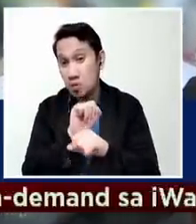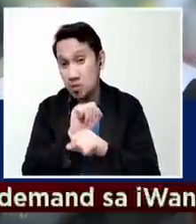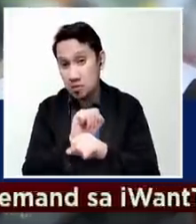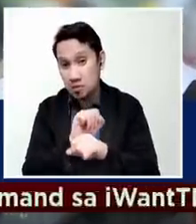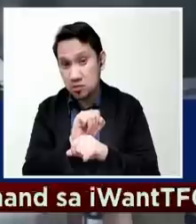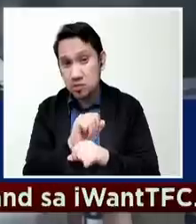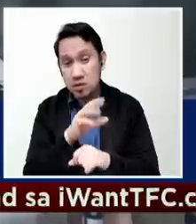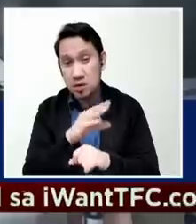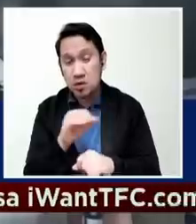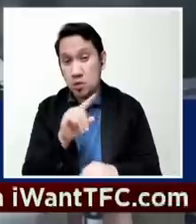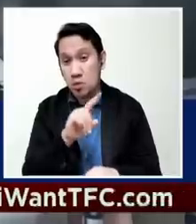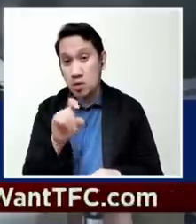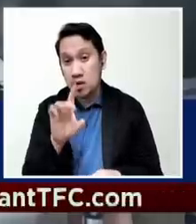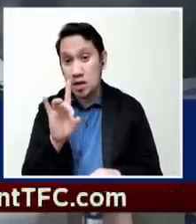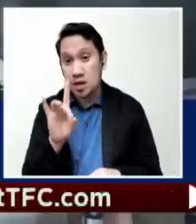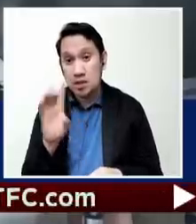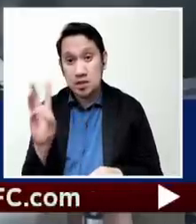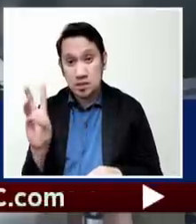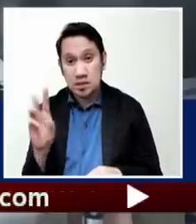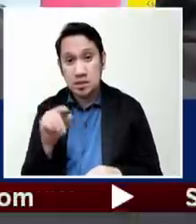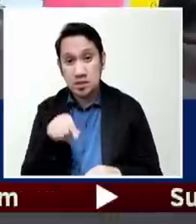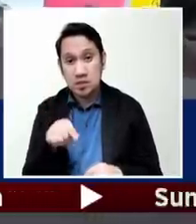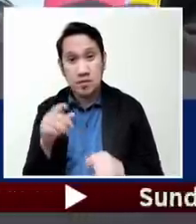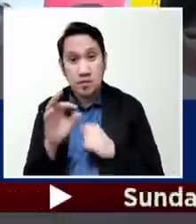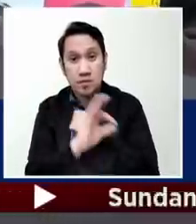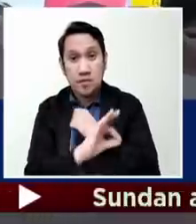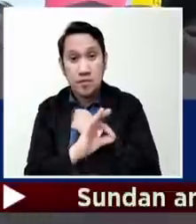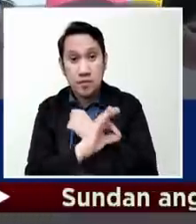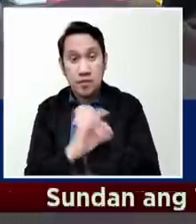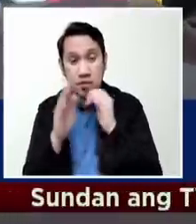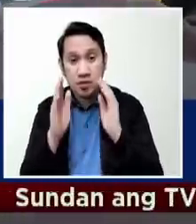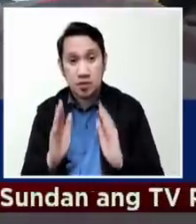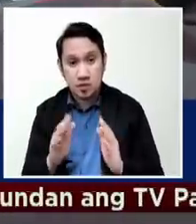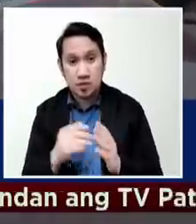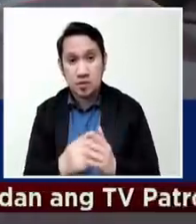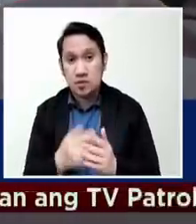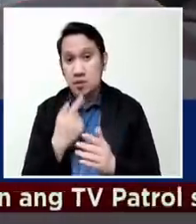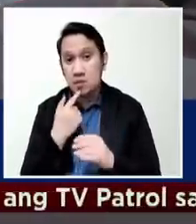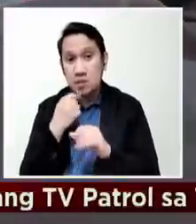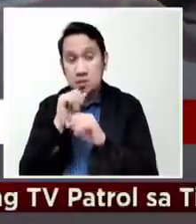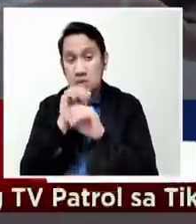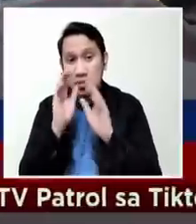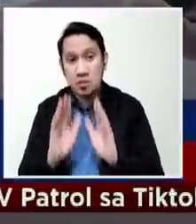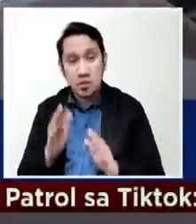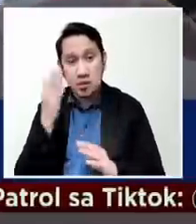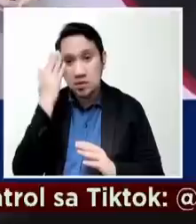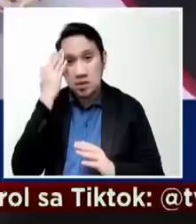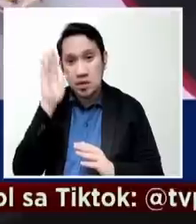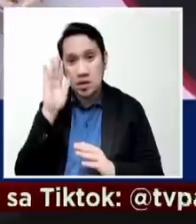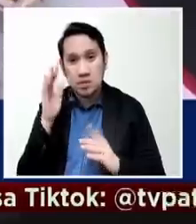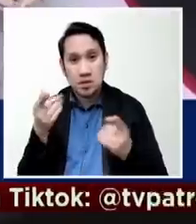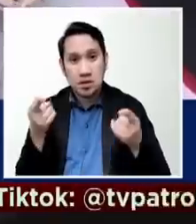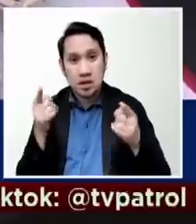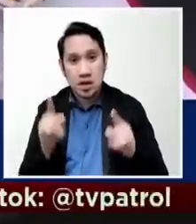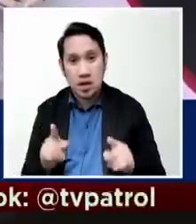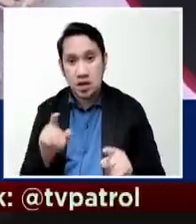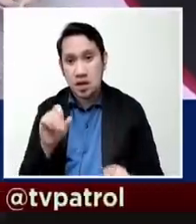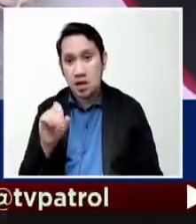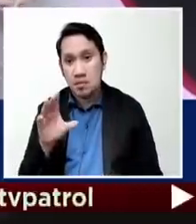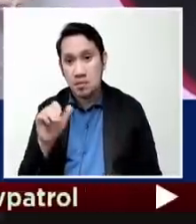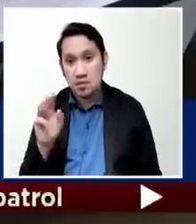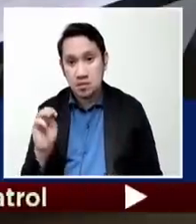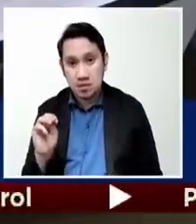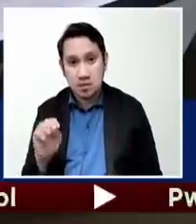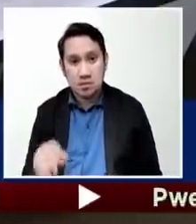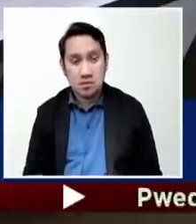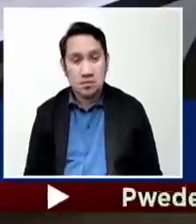habang nasa 186 naman ang mga banyaga. Ayon sa ibang empleyado, hindi nila alam na may nangyayaring scam sa kanilang